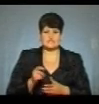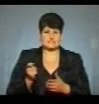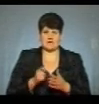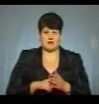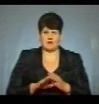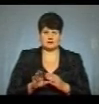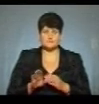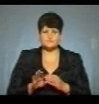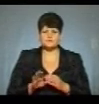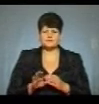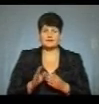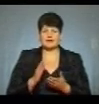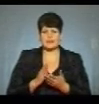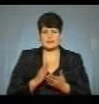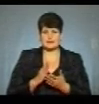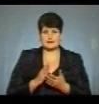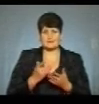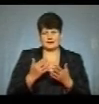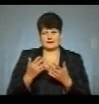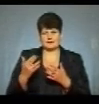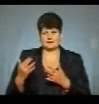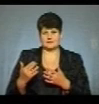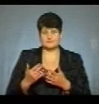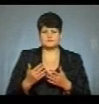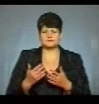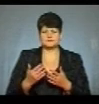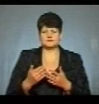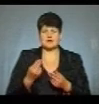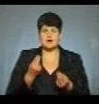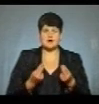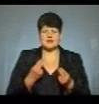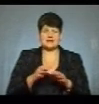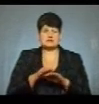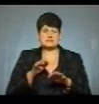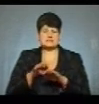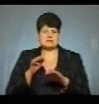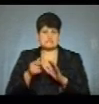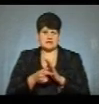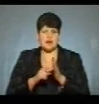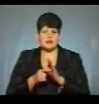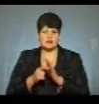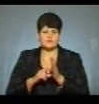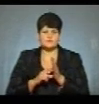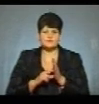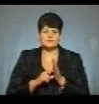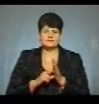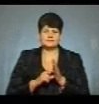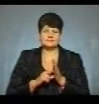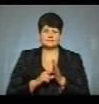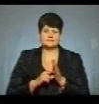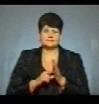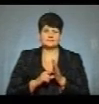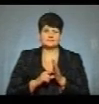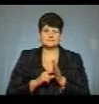закрили. Є декілька гральних залів, мене